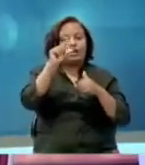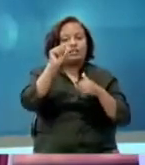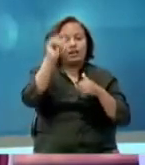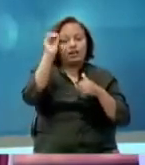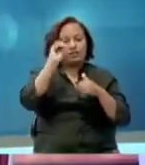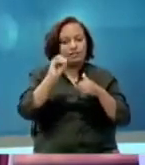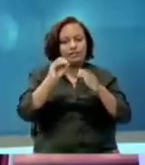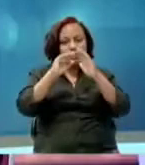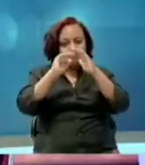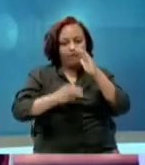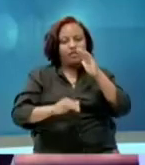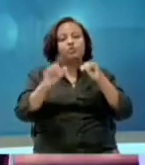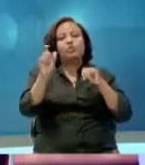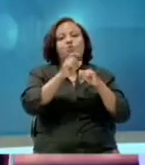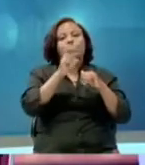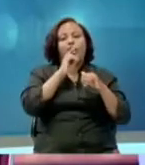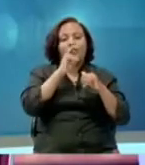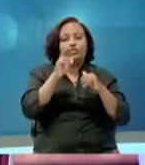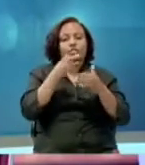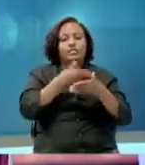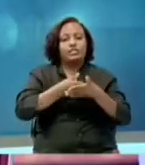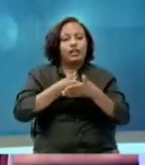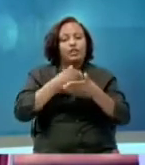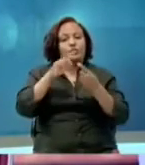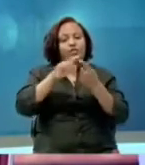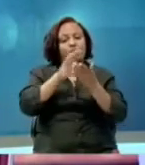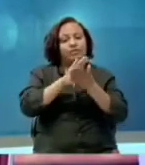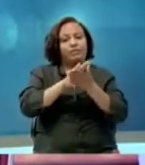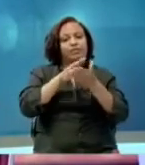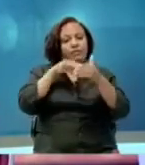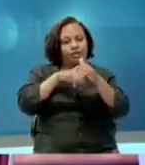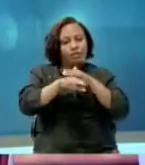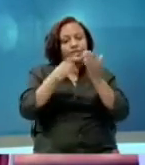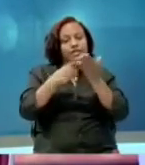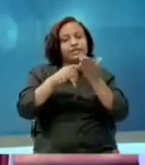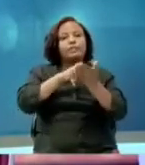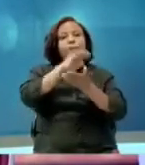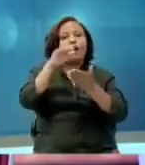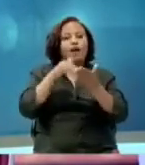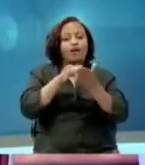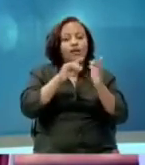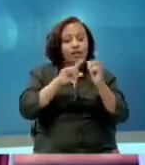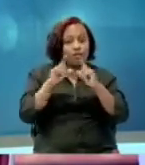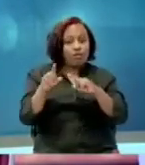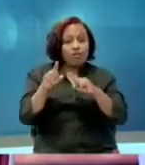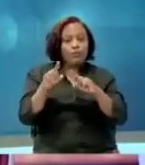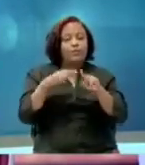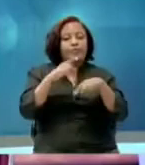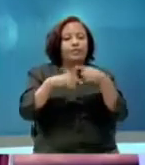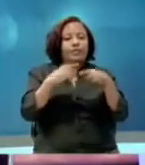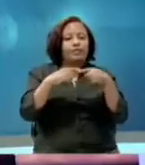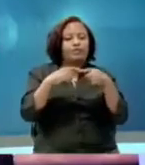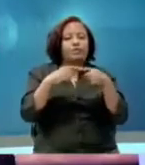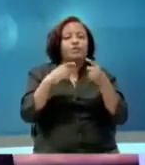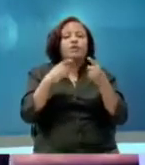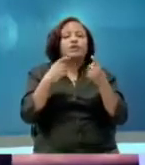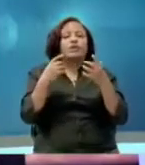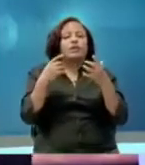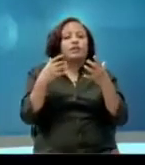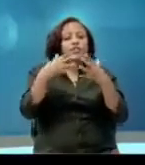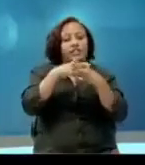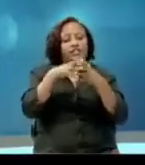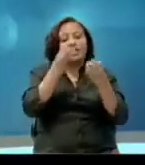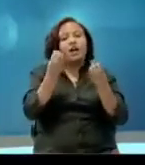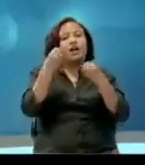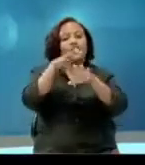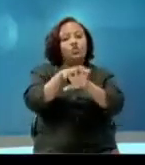ከ11% በታች የሆኑ ናቸው ህጻናት ወደ ትምህርት ቤት እየገቡ ያሉ። ከነዚህ መካከል ደግሞ ሂደው በዚህ የኢንቴግሬሽንና